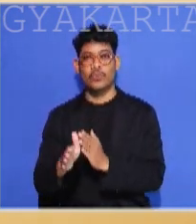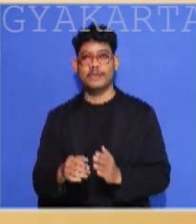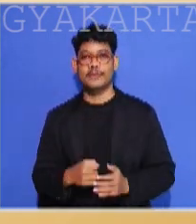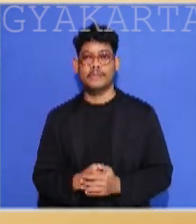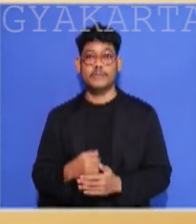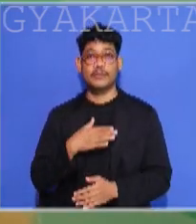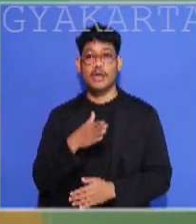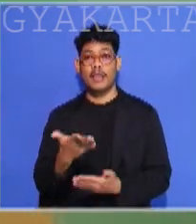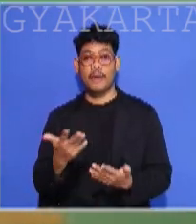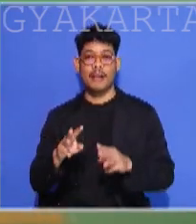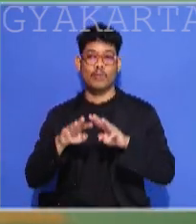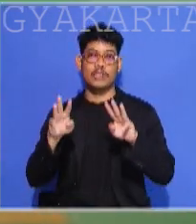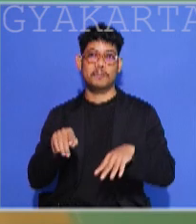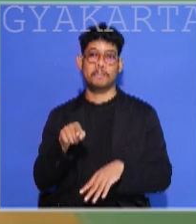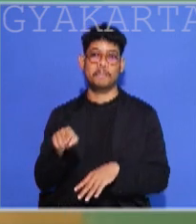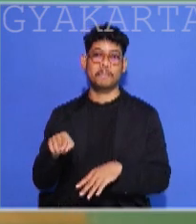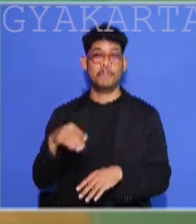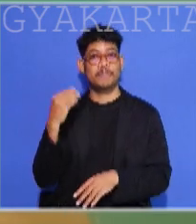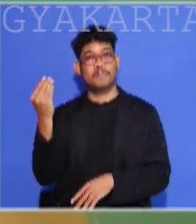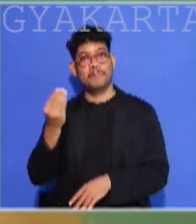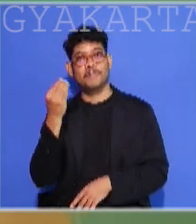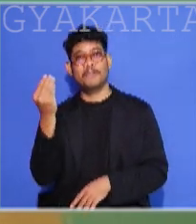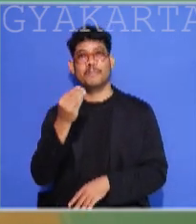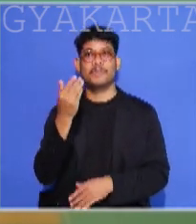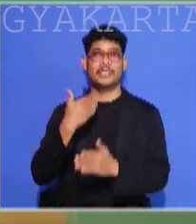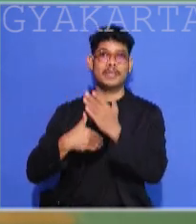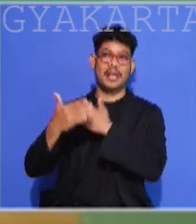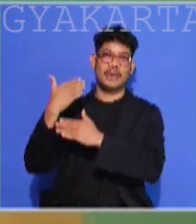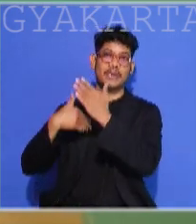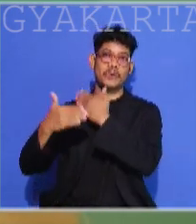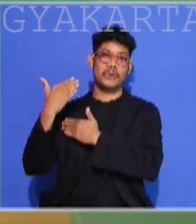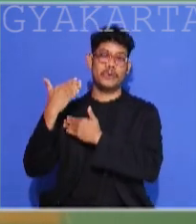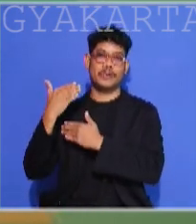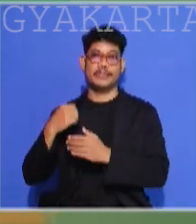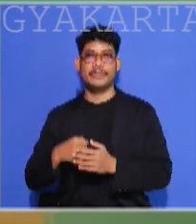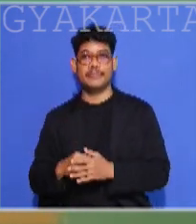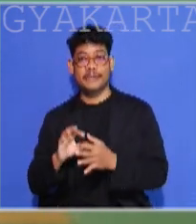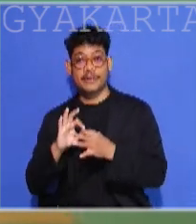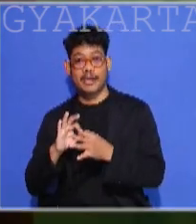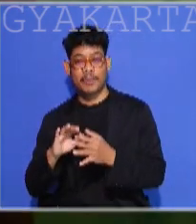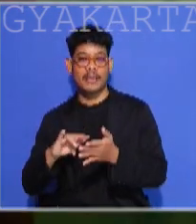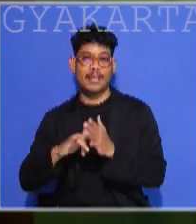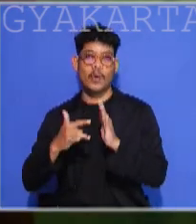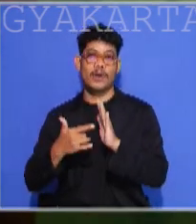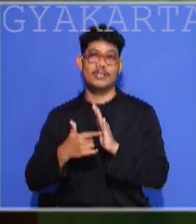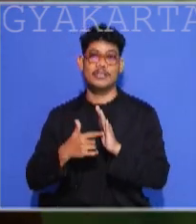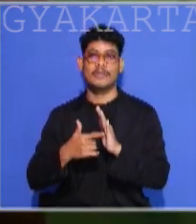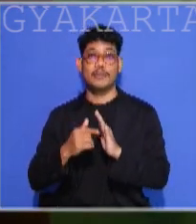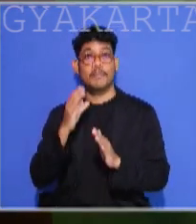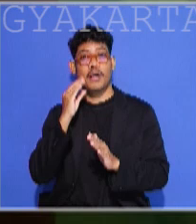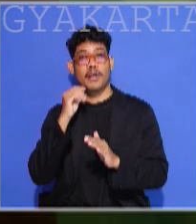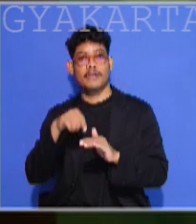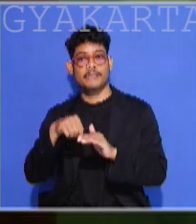ini juga merupakan sebuah perjalanan kembali ke masa lalu yang dipaduka dengan teknologi masa kini dan memberikan pengalaman yang mendalam serta tak